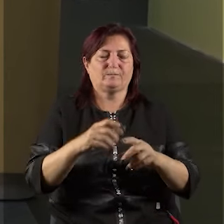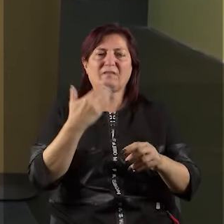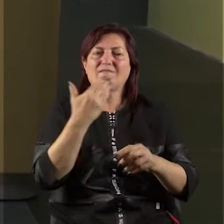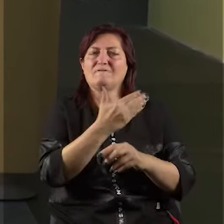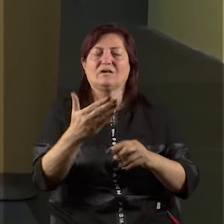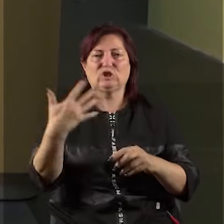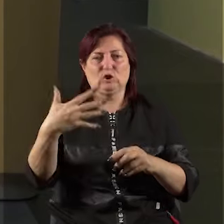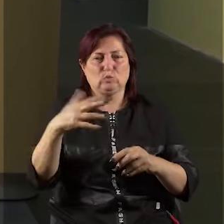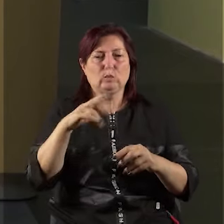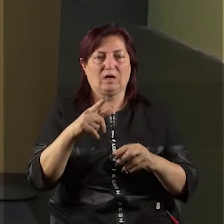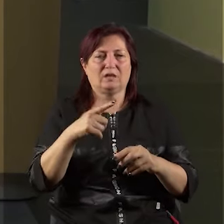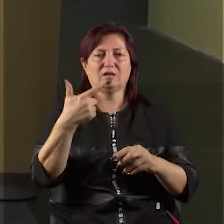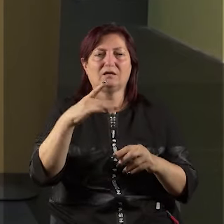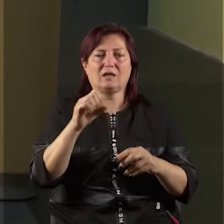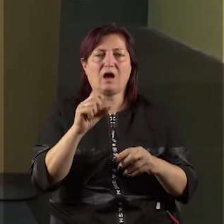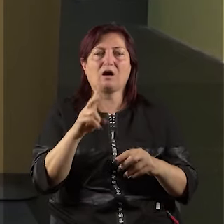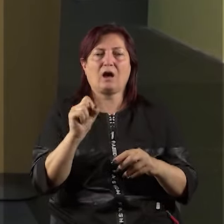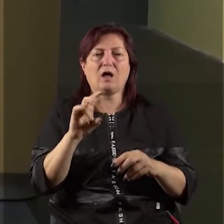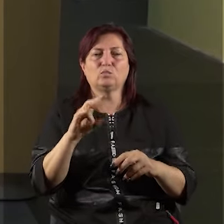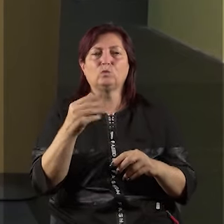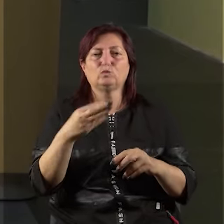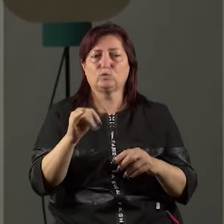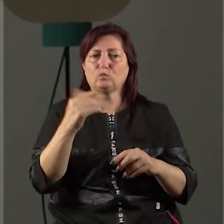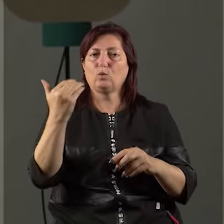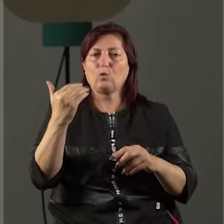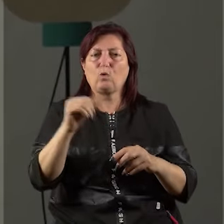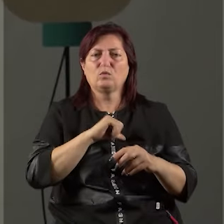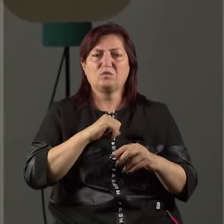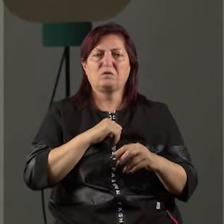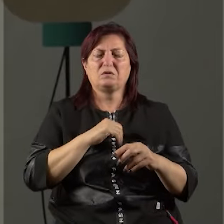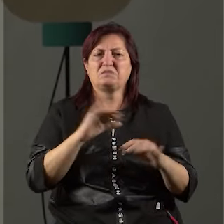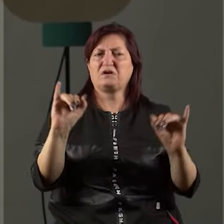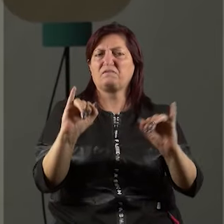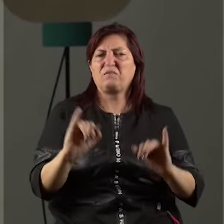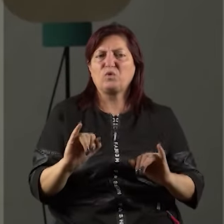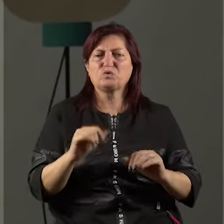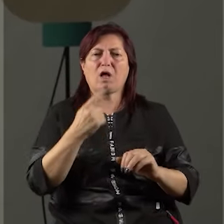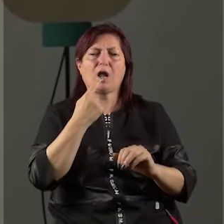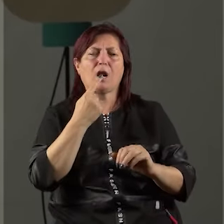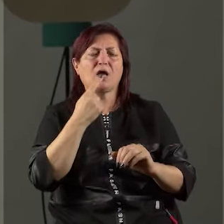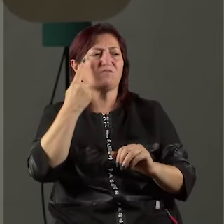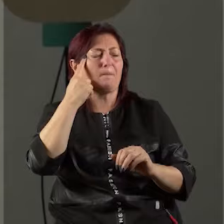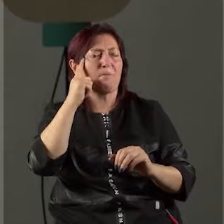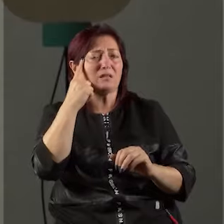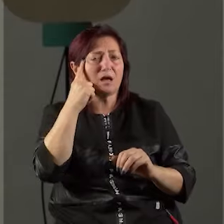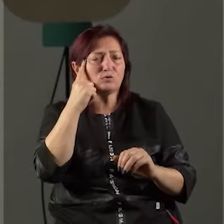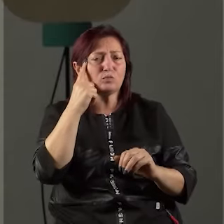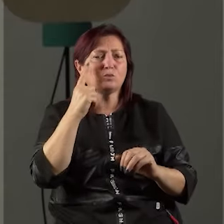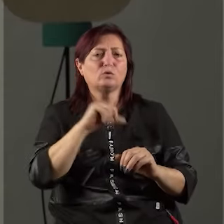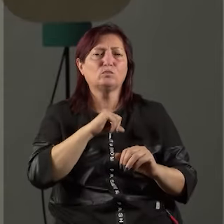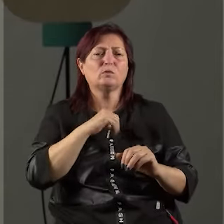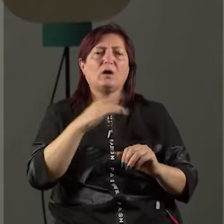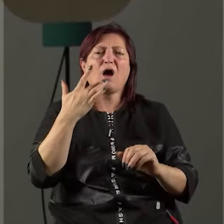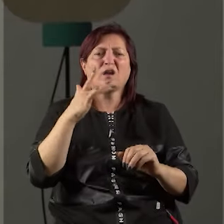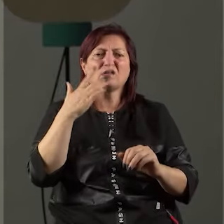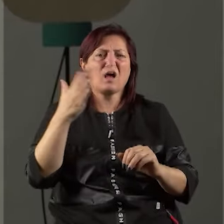տարվա գրականությունը իր թեմատիկայով, իր ոճական բազմազանությամբ, լեզվամտածողությամբ,